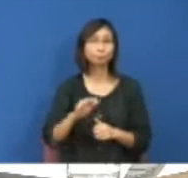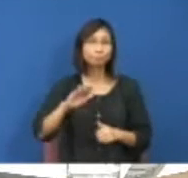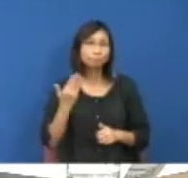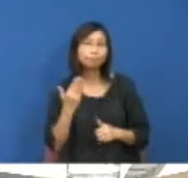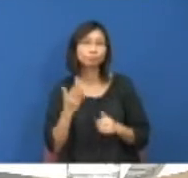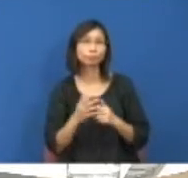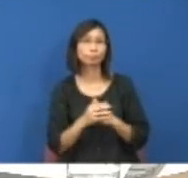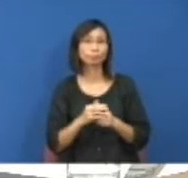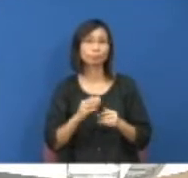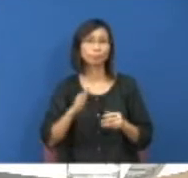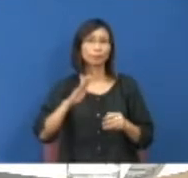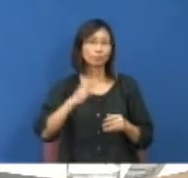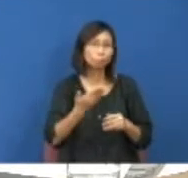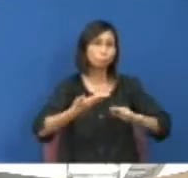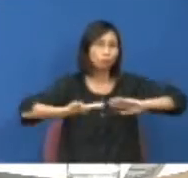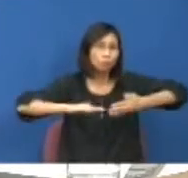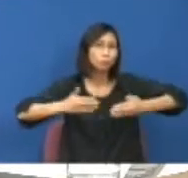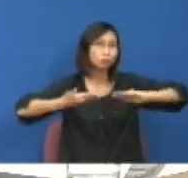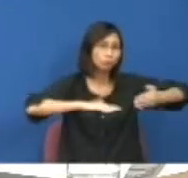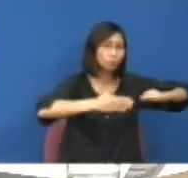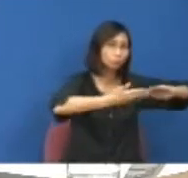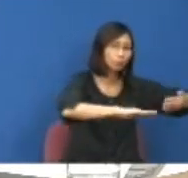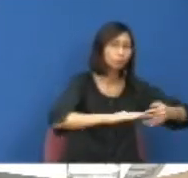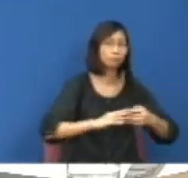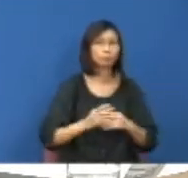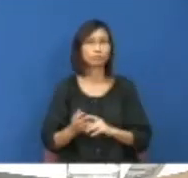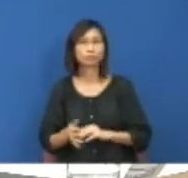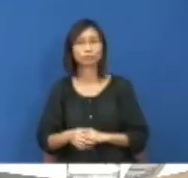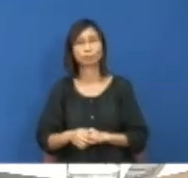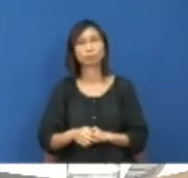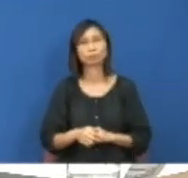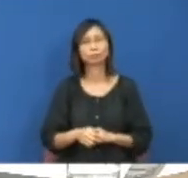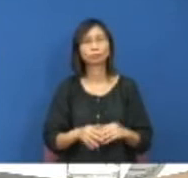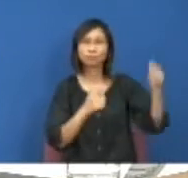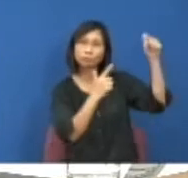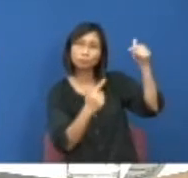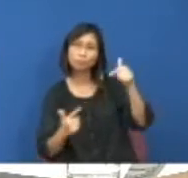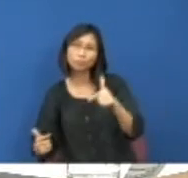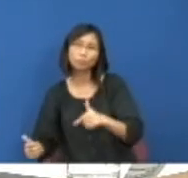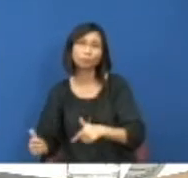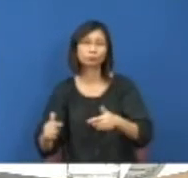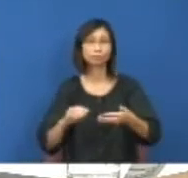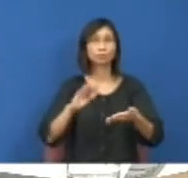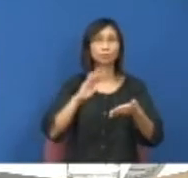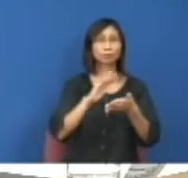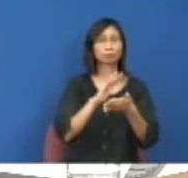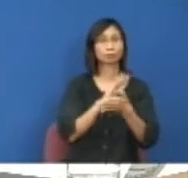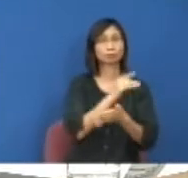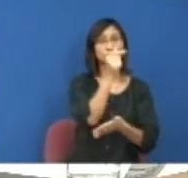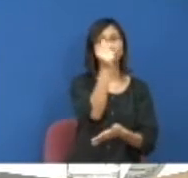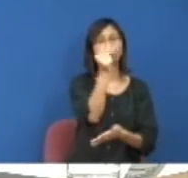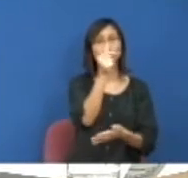動，再反動，再反動，咁即係經歷咗差唔多幾十年咧之後咧，定於一尊就係話其實呢